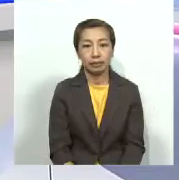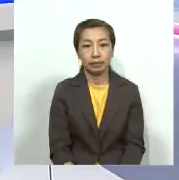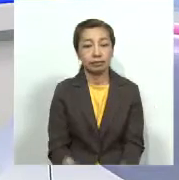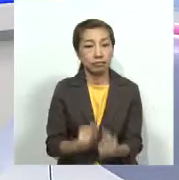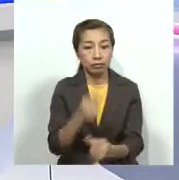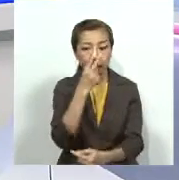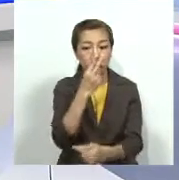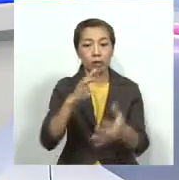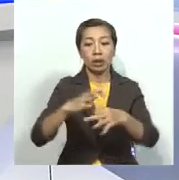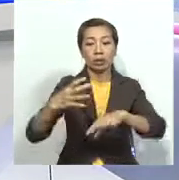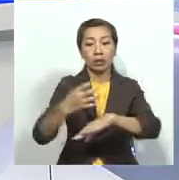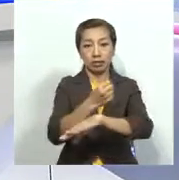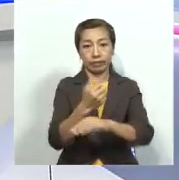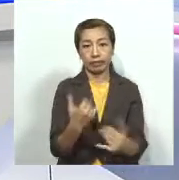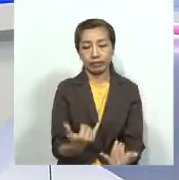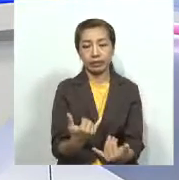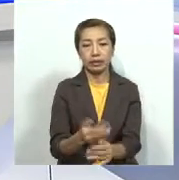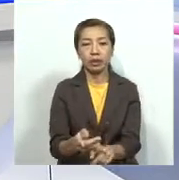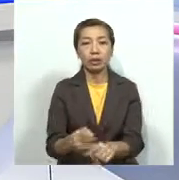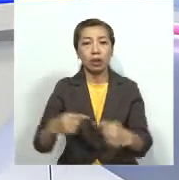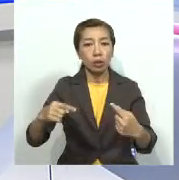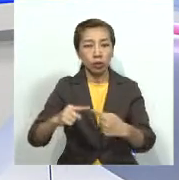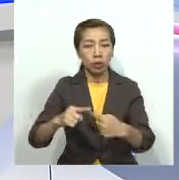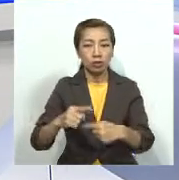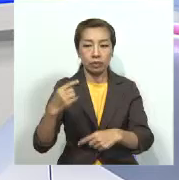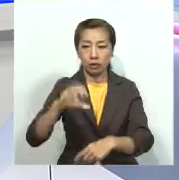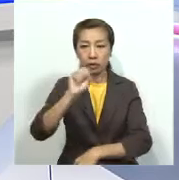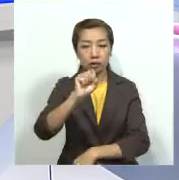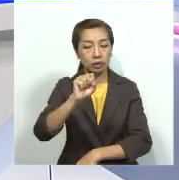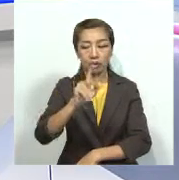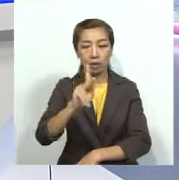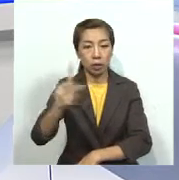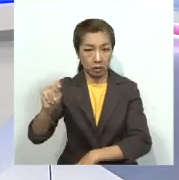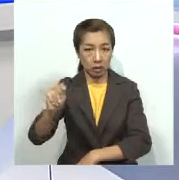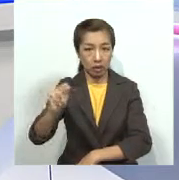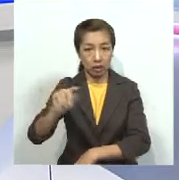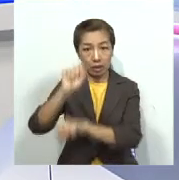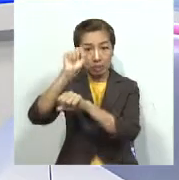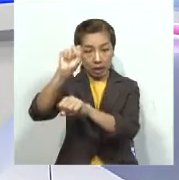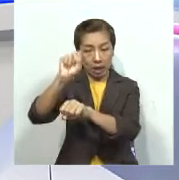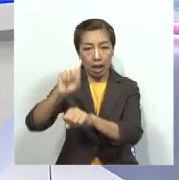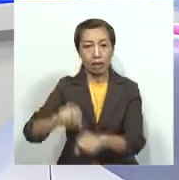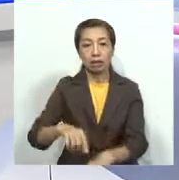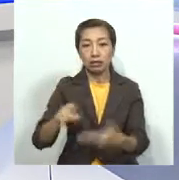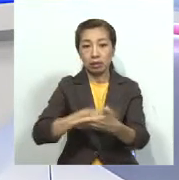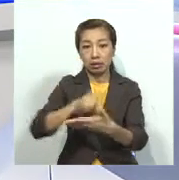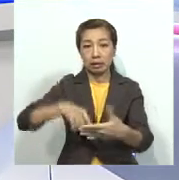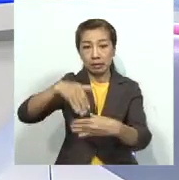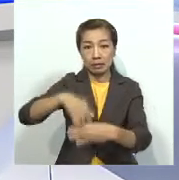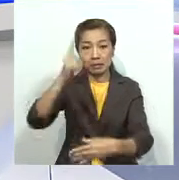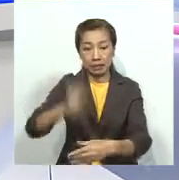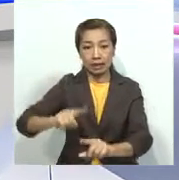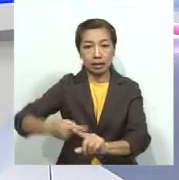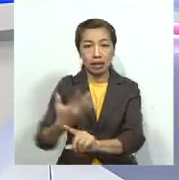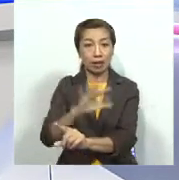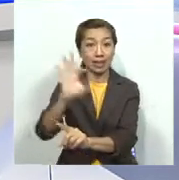ไปกันที่เรื่องของประเด็นทางการเมืองกันบ้างนะคะก่อนที่จะถึงวันประกาศผลการเลือกตั้งอย่างเป็นทางการในวันที่9พฤษภาคมนี้นะคะก็มีความเ